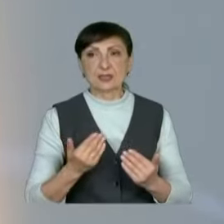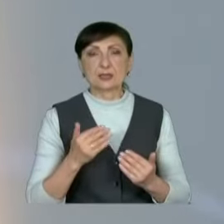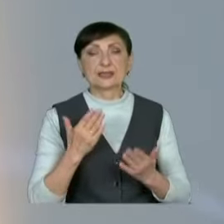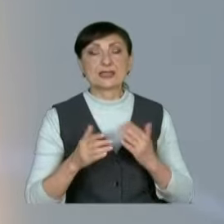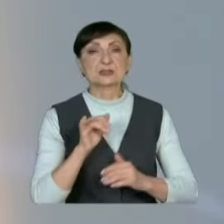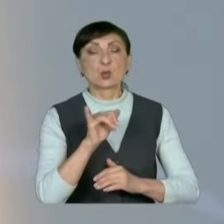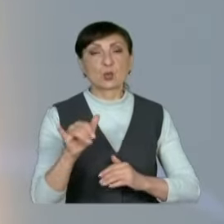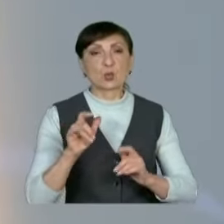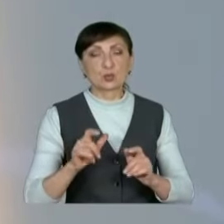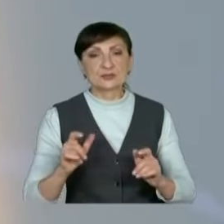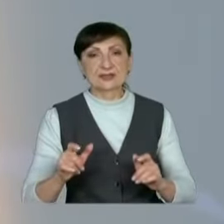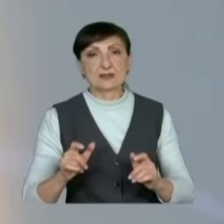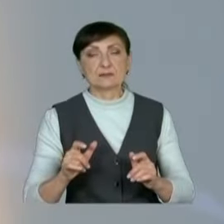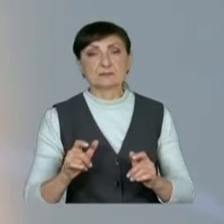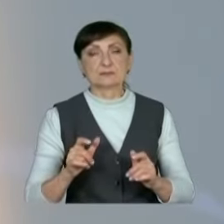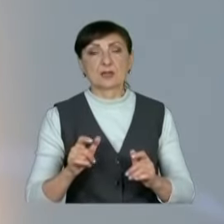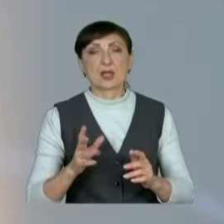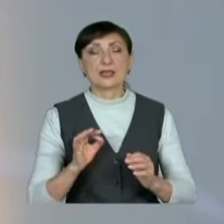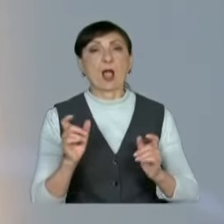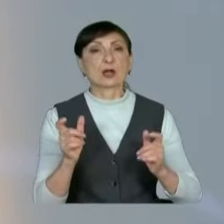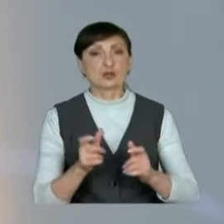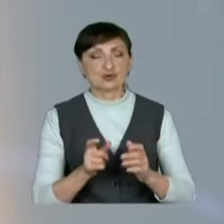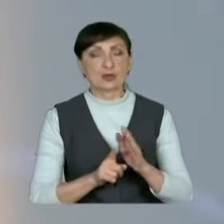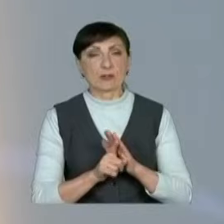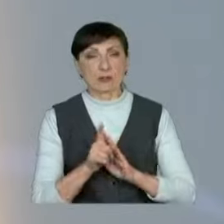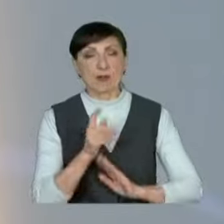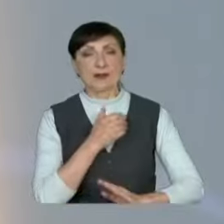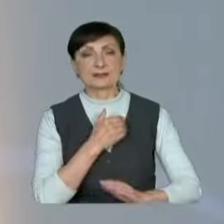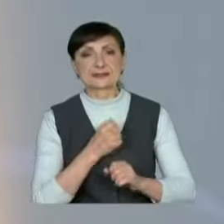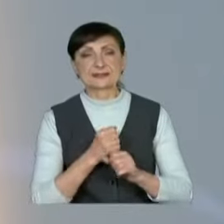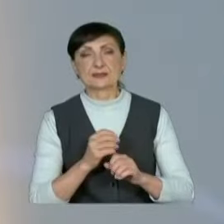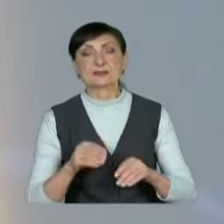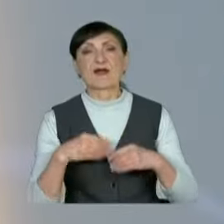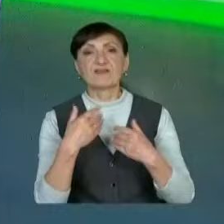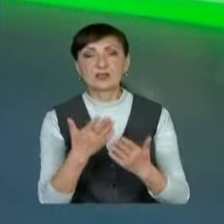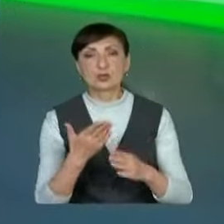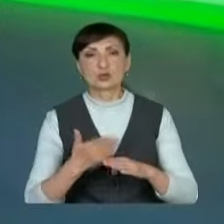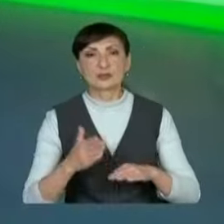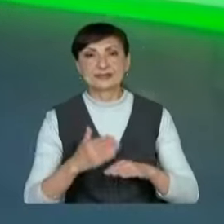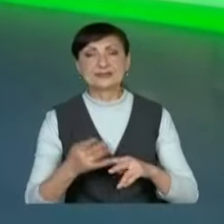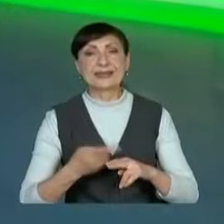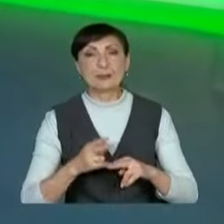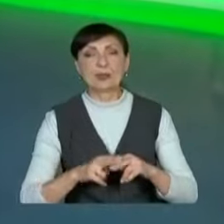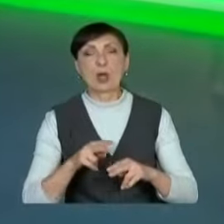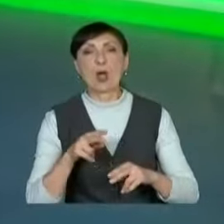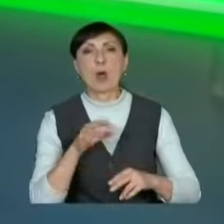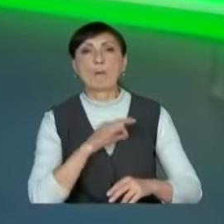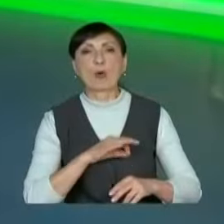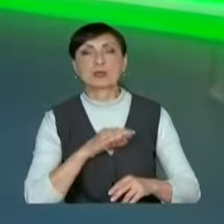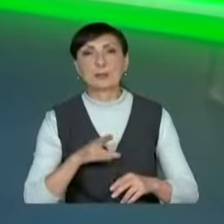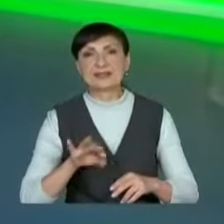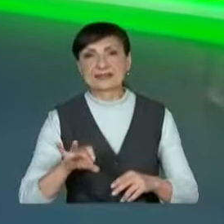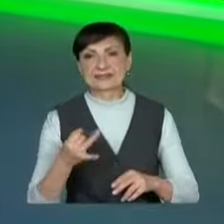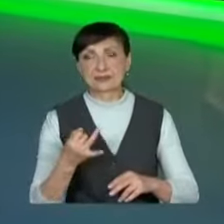них и, опять же, ограничения хотят ввести на именно выдачу потребительских кредитов. Uh-huh. То есть раньше потребительский